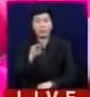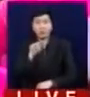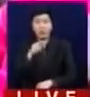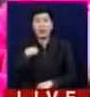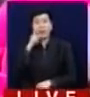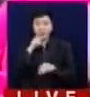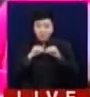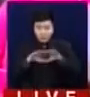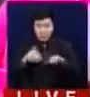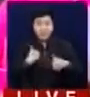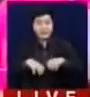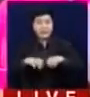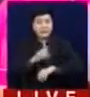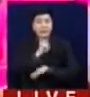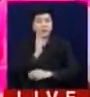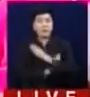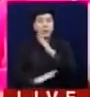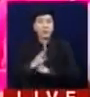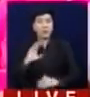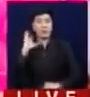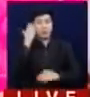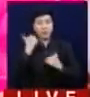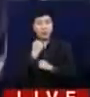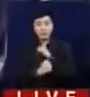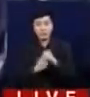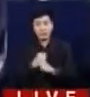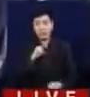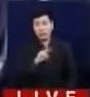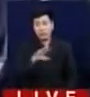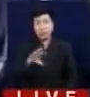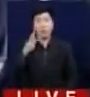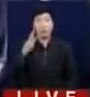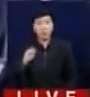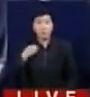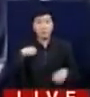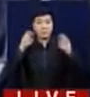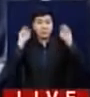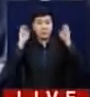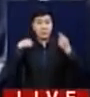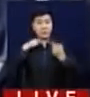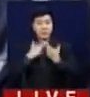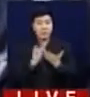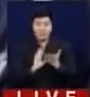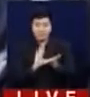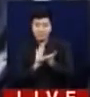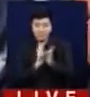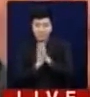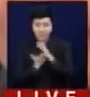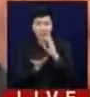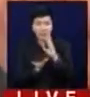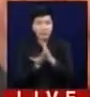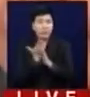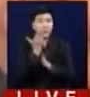แถลงข่าวการจัดงานวันคนพิการสากลประจำปี2560ภายใต้ประเด็นหลักการเปลี่ยนผ่านสู่สังคมที่ยั่งยืนส